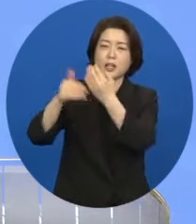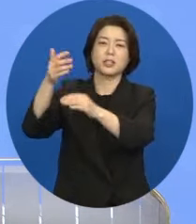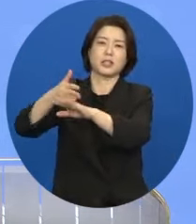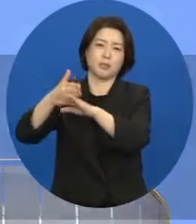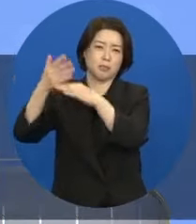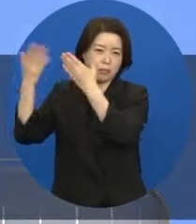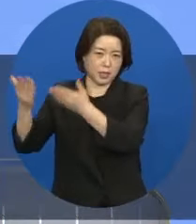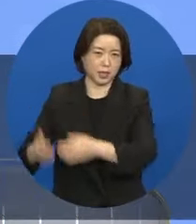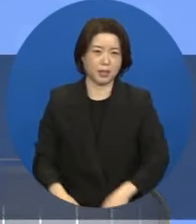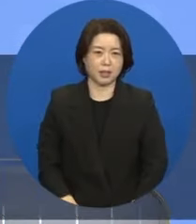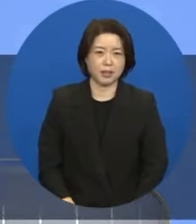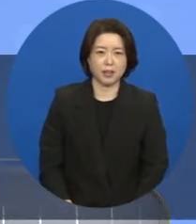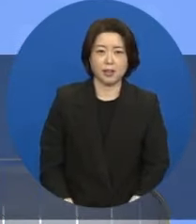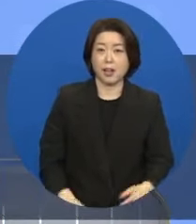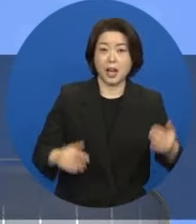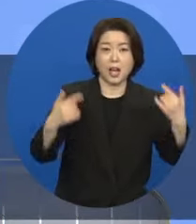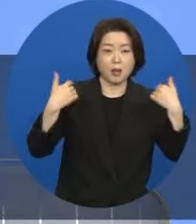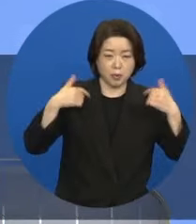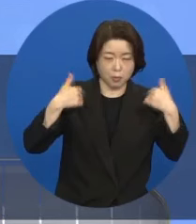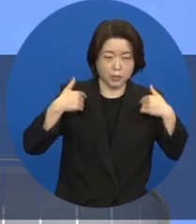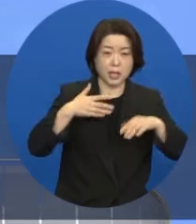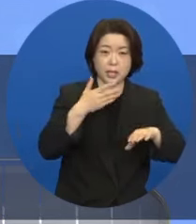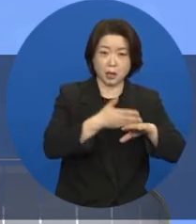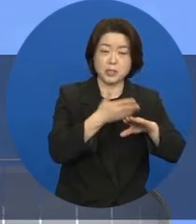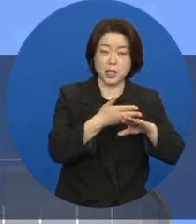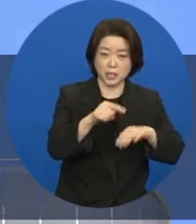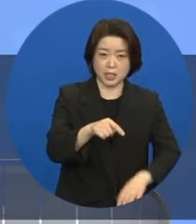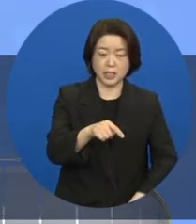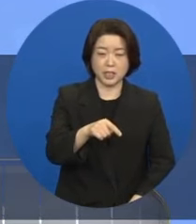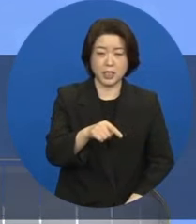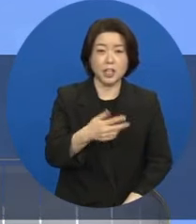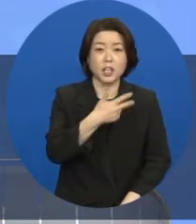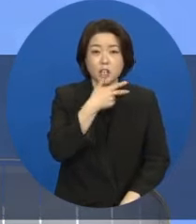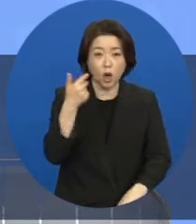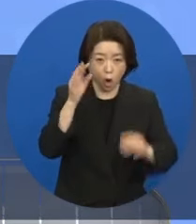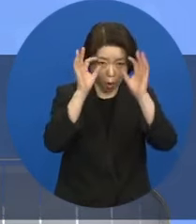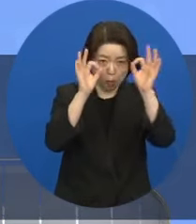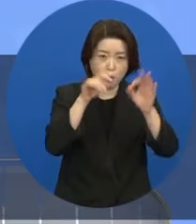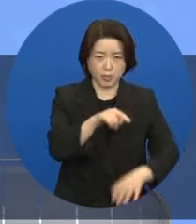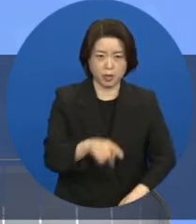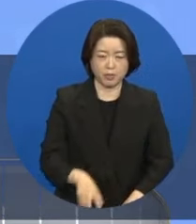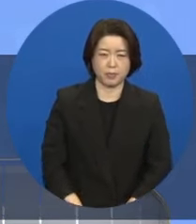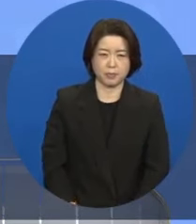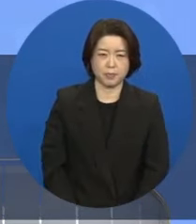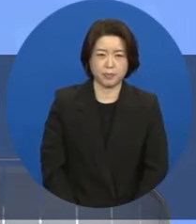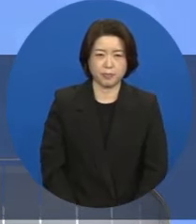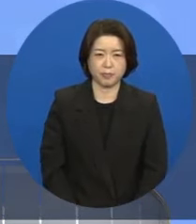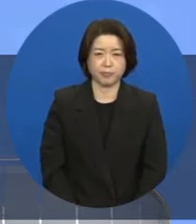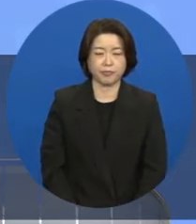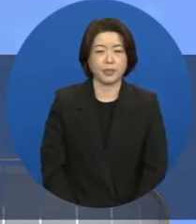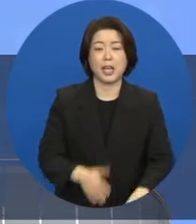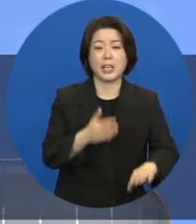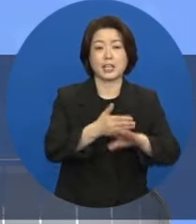되면 범사의 감사라고 할 때 전체 인을 씁니다 보십시오